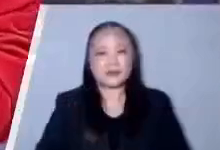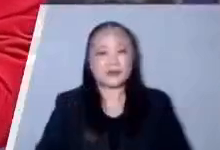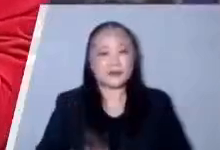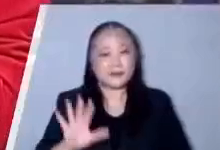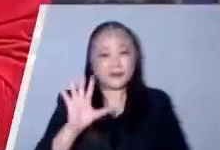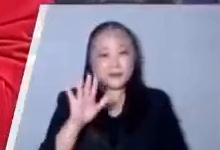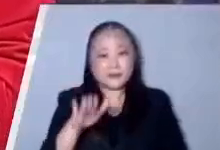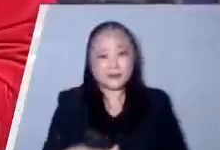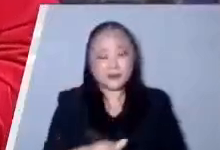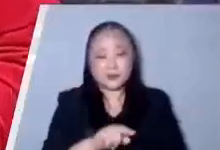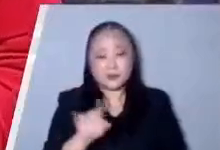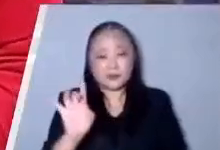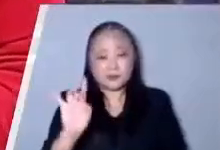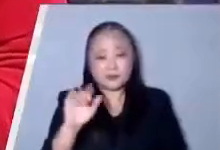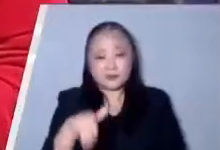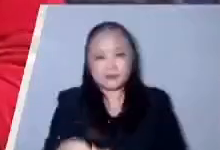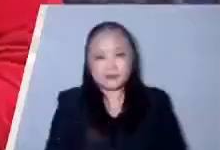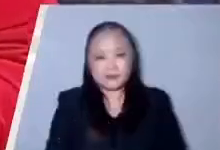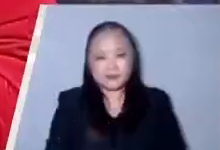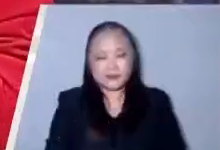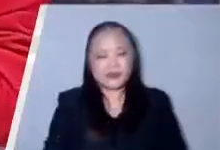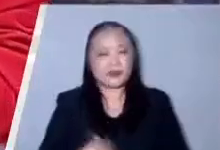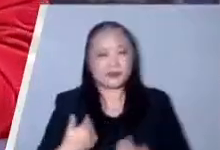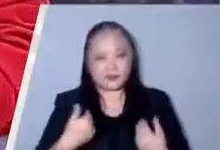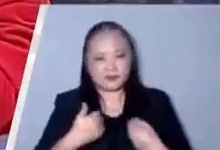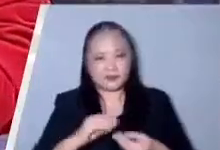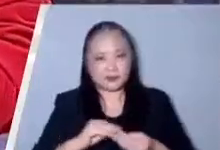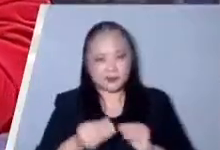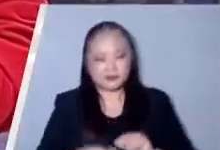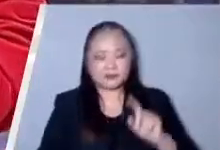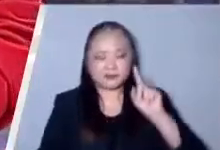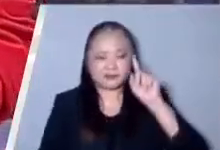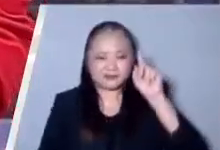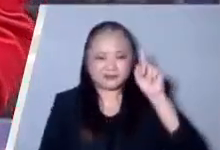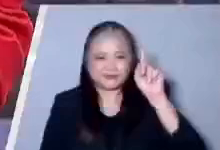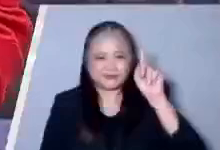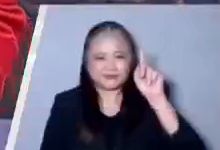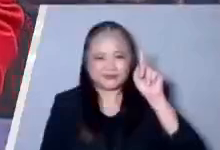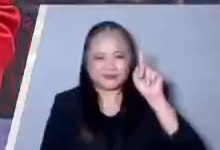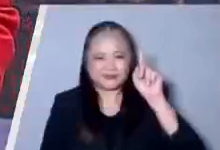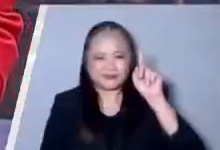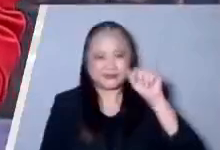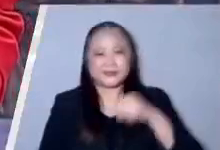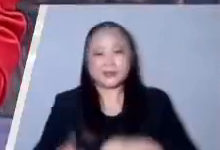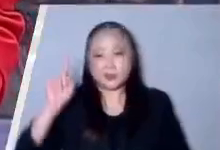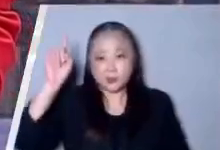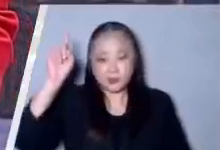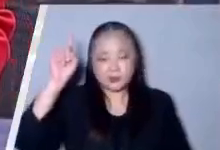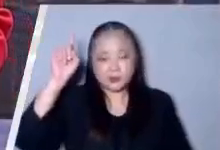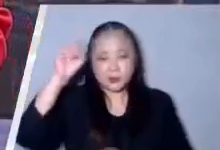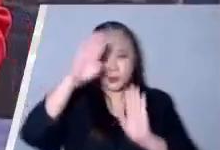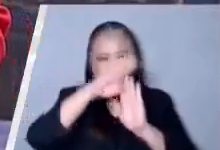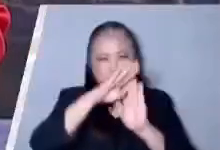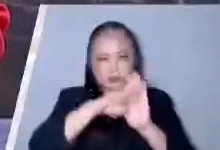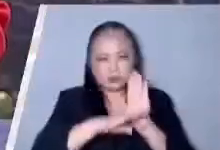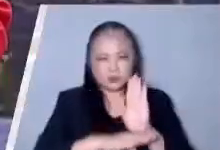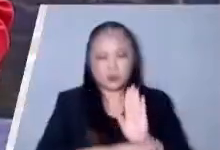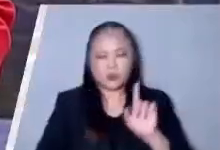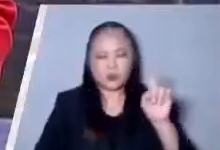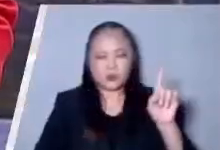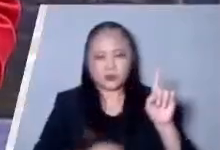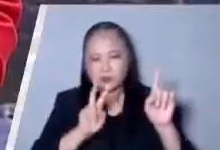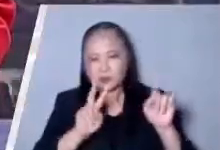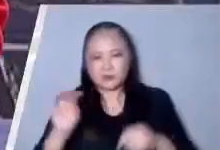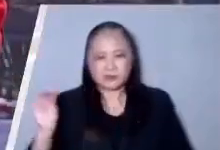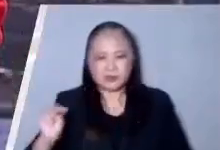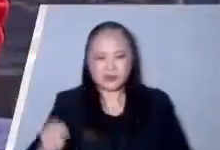p.m. ang mga sasakyang may plate number na nagtatapos sa 1 at 2 tuwing Lunes, 3 at 4 naman sa araw na Martes, tuwing